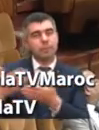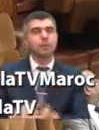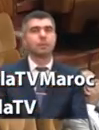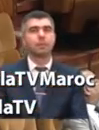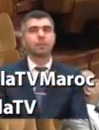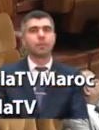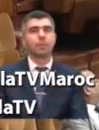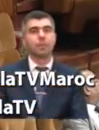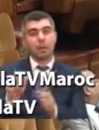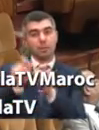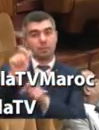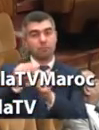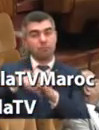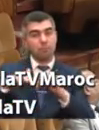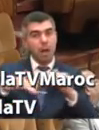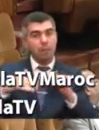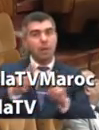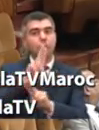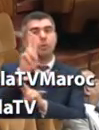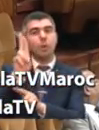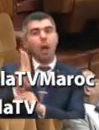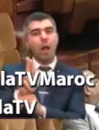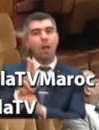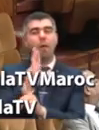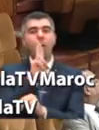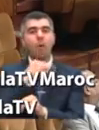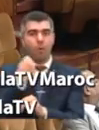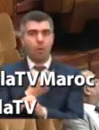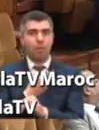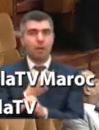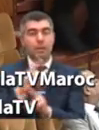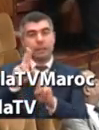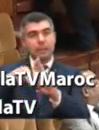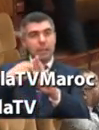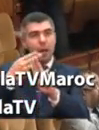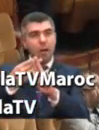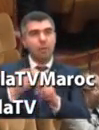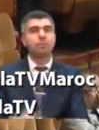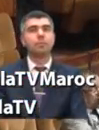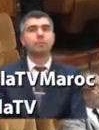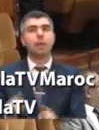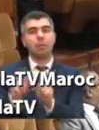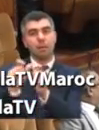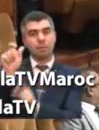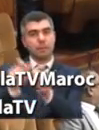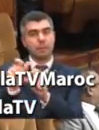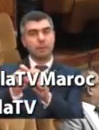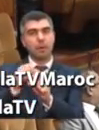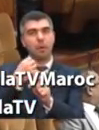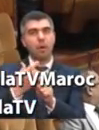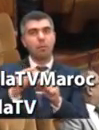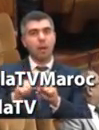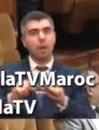السادة النواب هم من يسائل الحكومة وبالتالي إجابة السادة أعضاء الحكومة يجب على الأقل